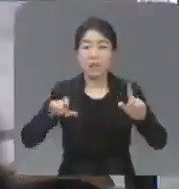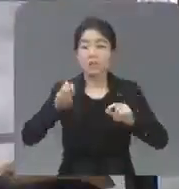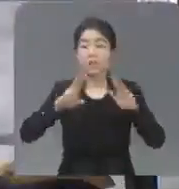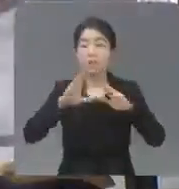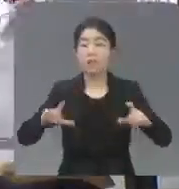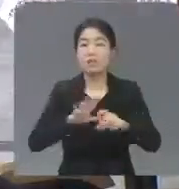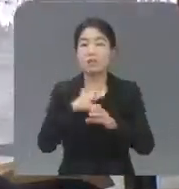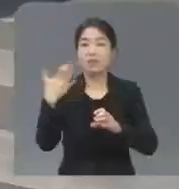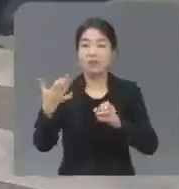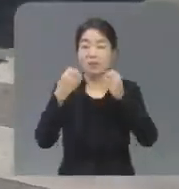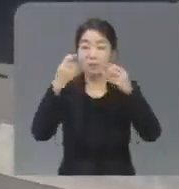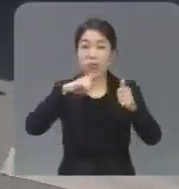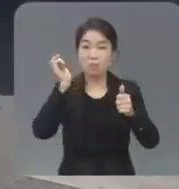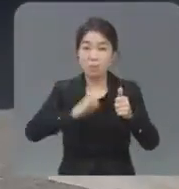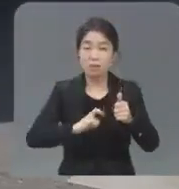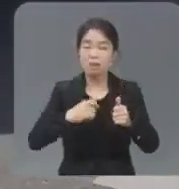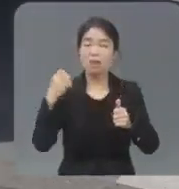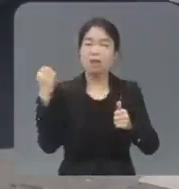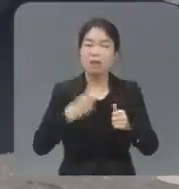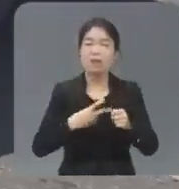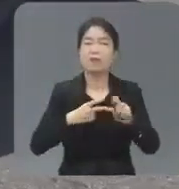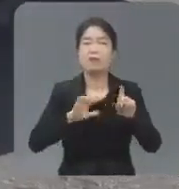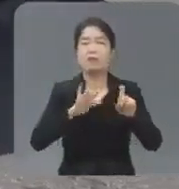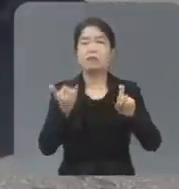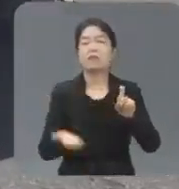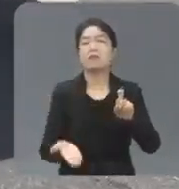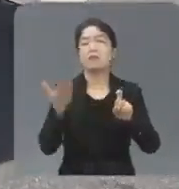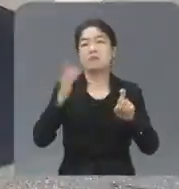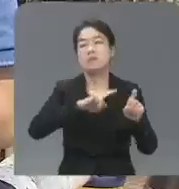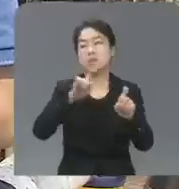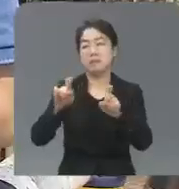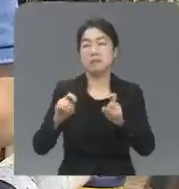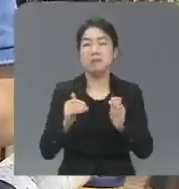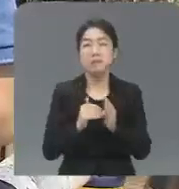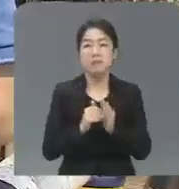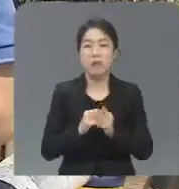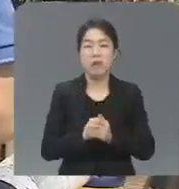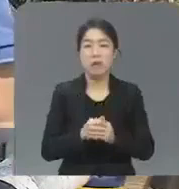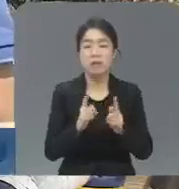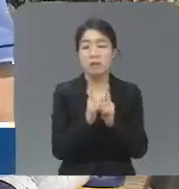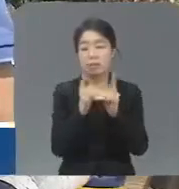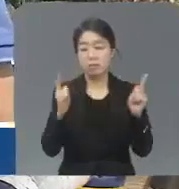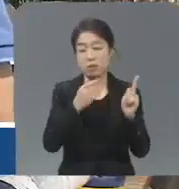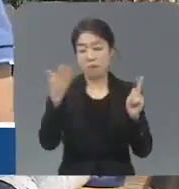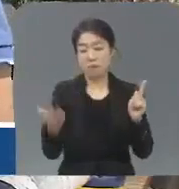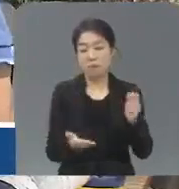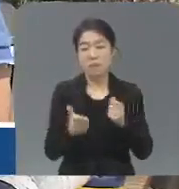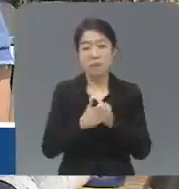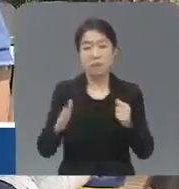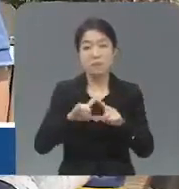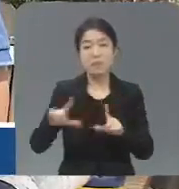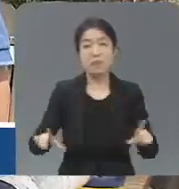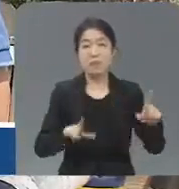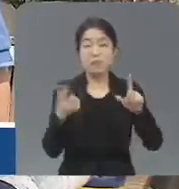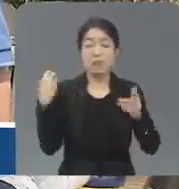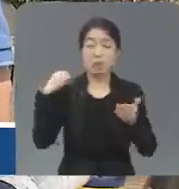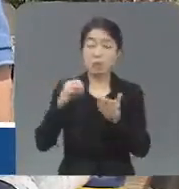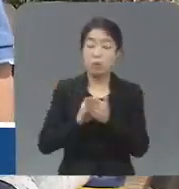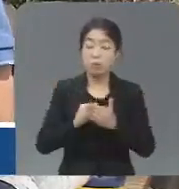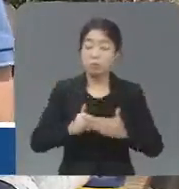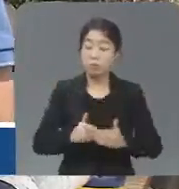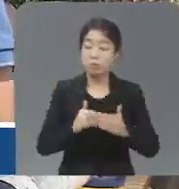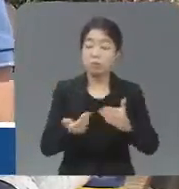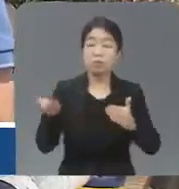전남의 코로나19 신규 확진자는 다시 두 자릿수로 올라섰습니다. 거리두기가 완화되면서 일상도 점차 회복되고